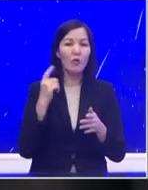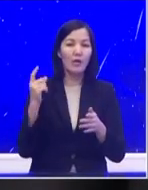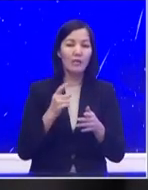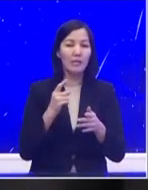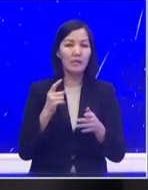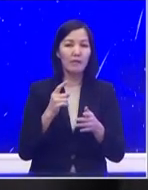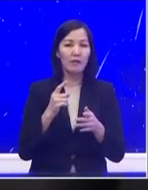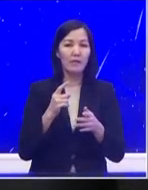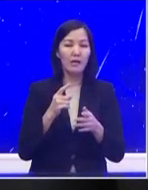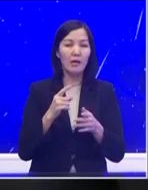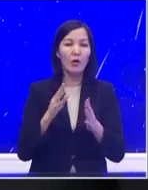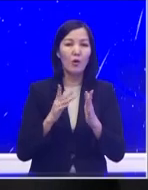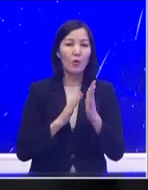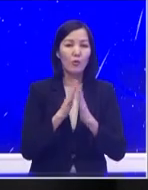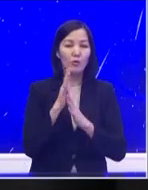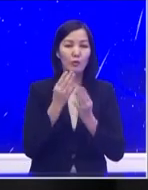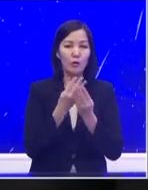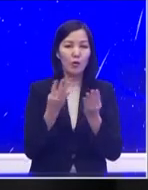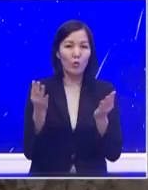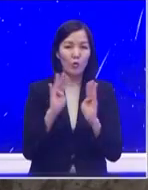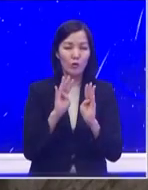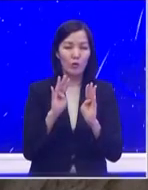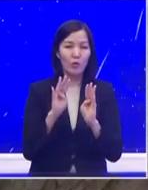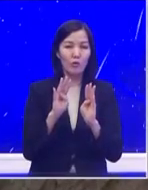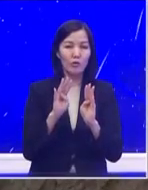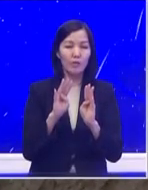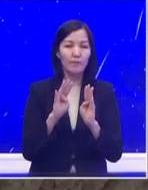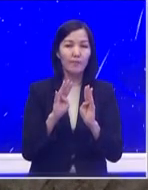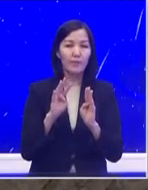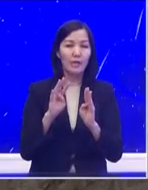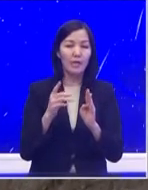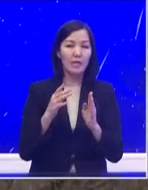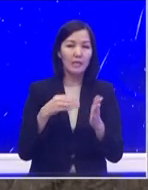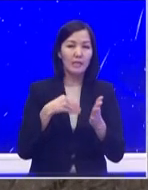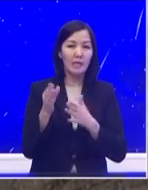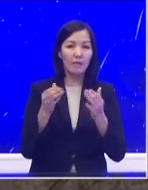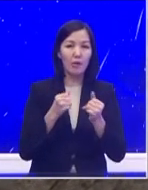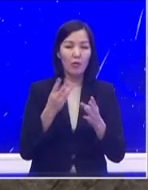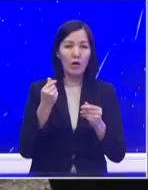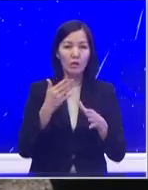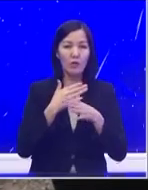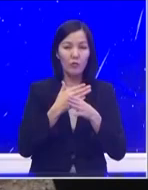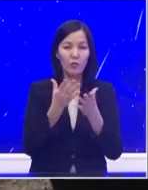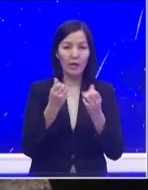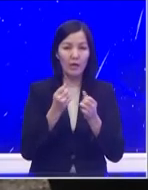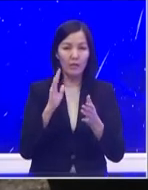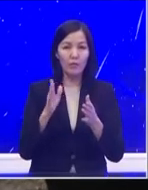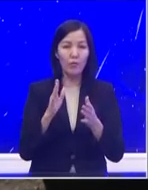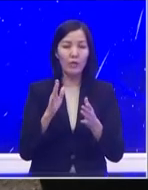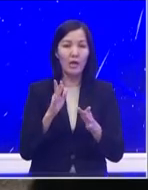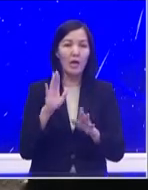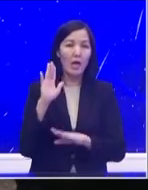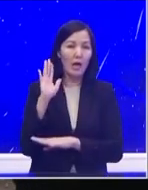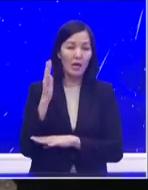карантиндік өсімдіктерді оқшаулау үшін және пестицидтер мен биологиялық өнімдерді сатып алуға субсидиялатын болады. Өлі ағаштардың